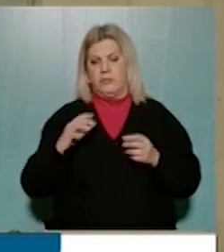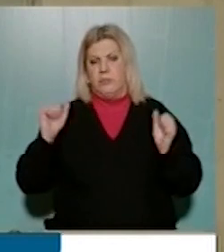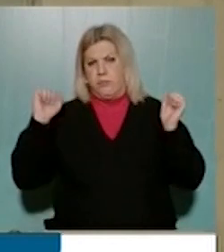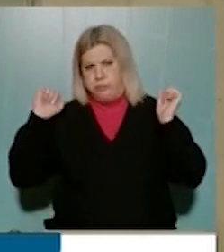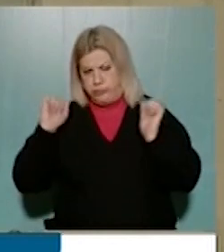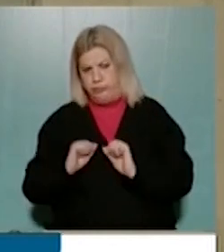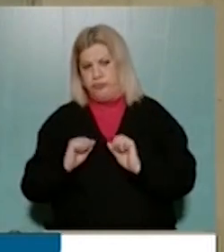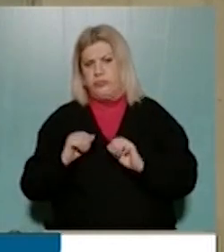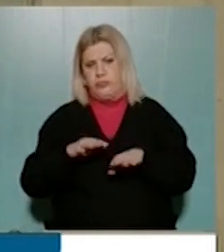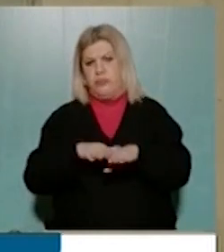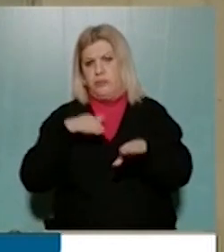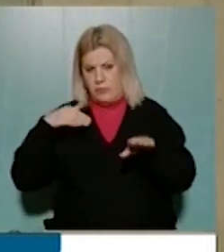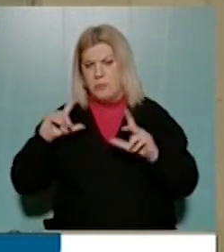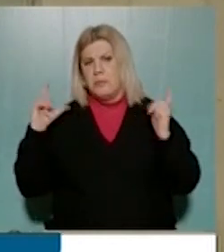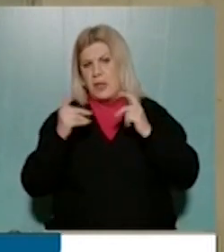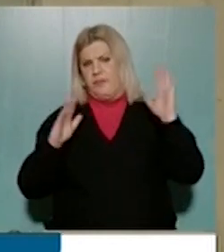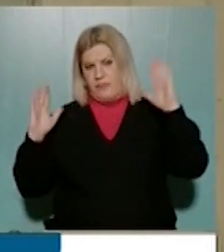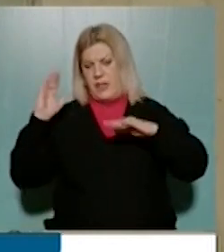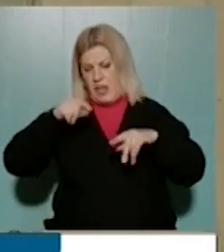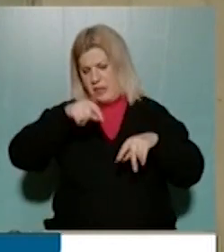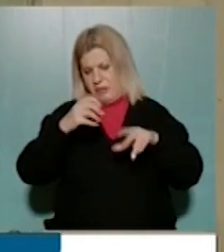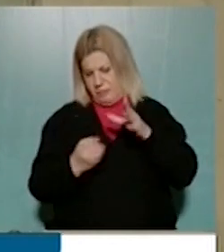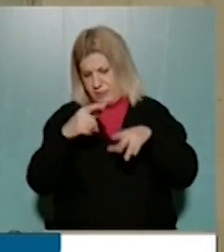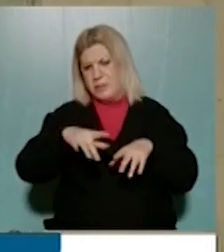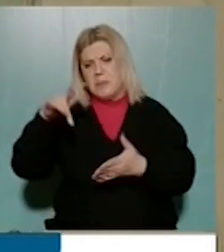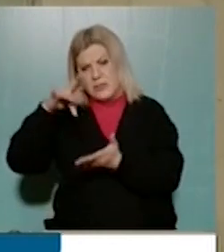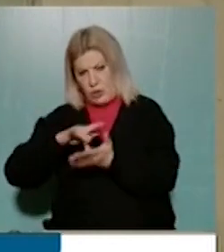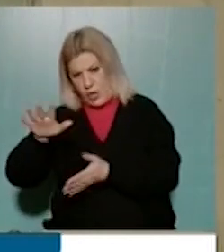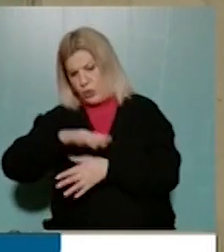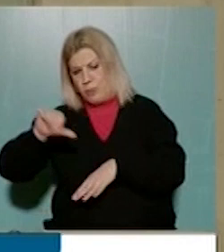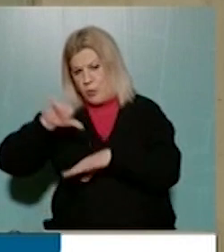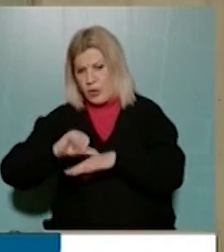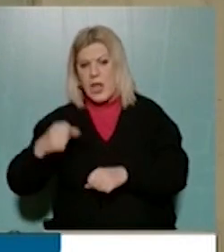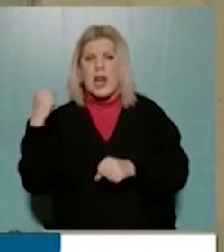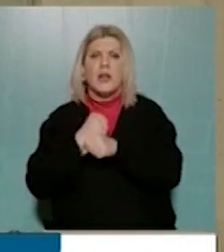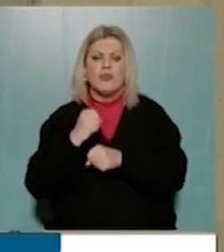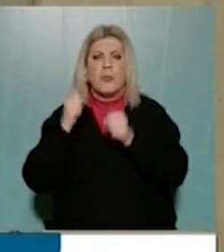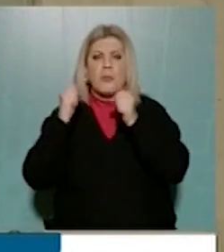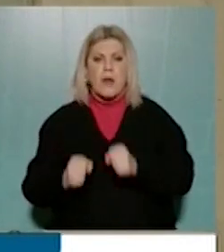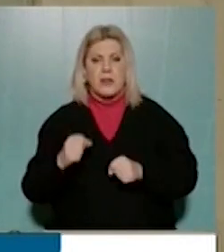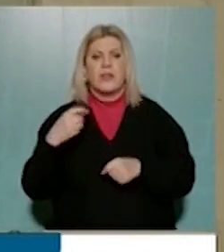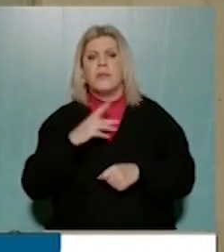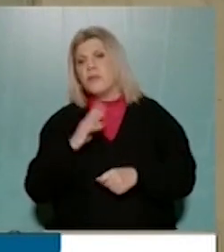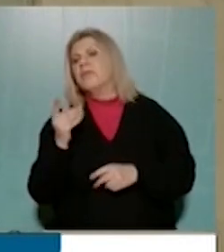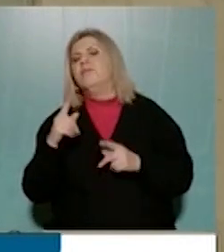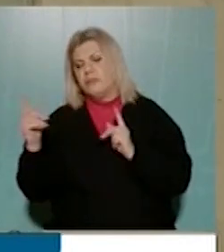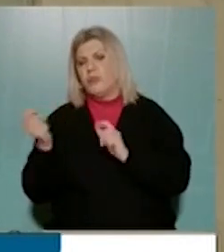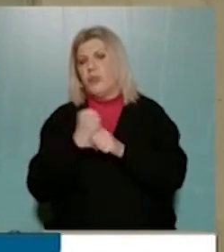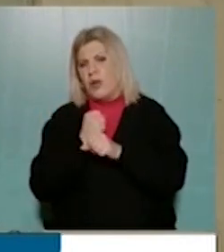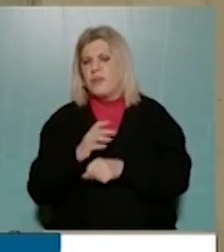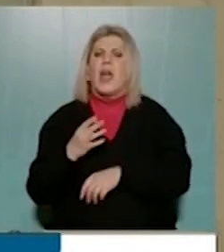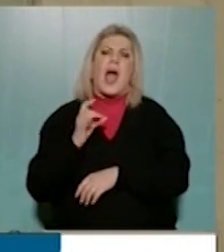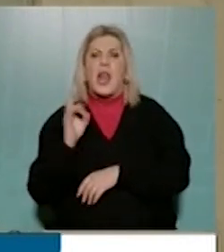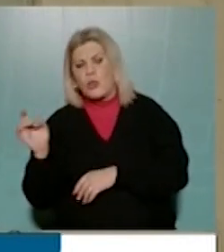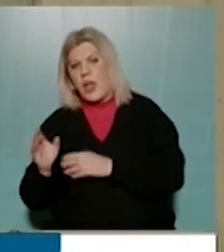φόρτος στην περιφερειακή οδό και φυσικά και στις μέσα στην πόλη για έναν εργαζόμενο που μένει στα ανατολικά και δουλεύει δυτικά και αντίστοιχα και